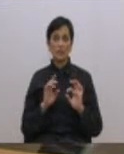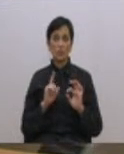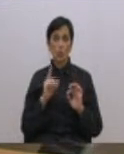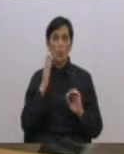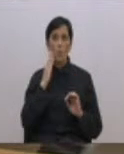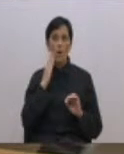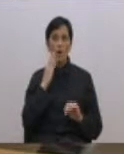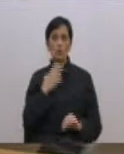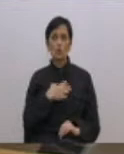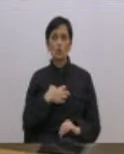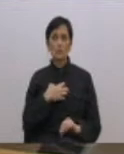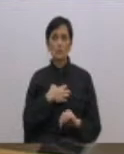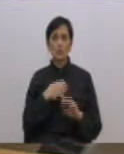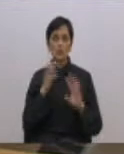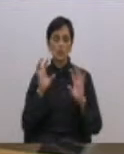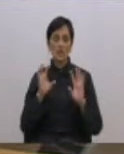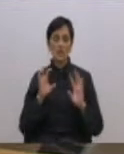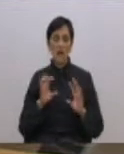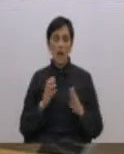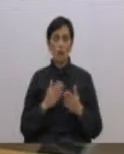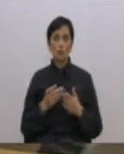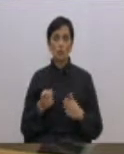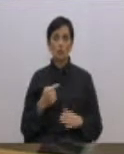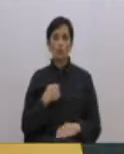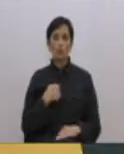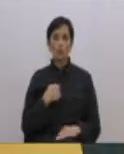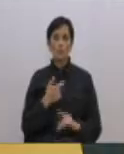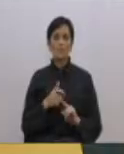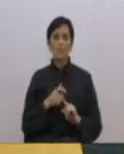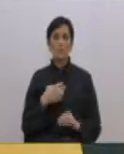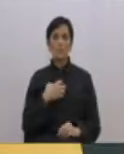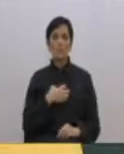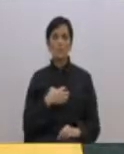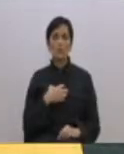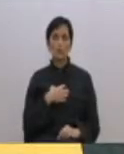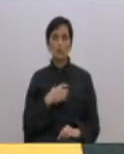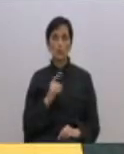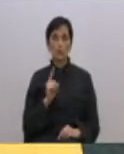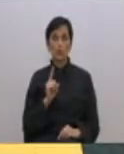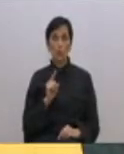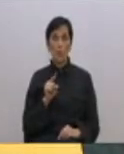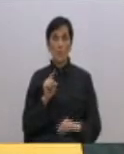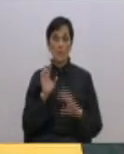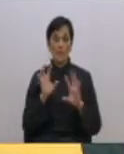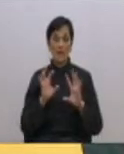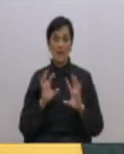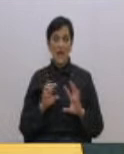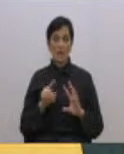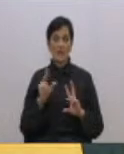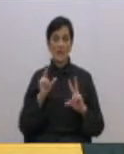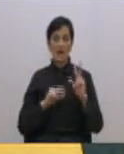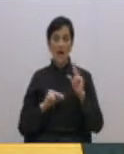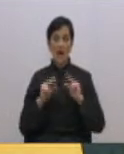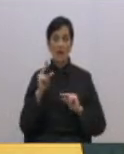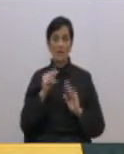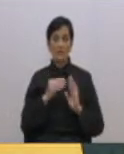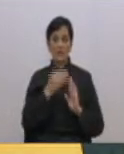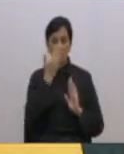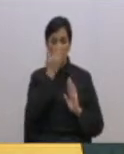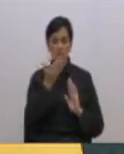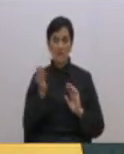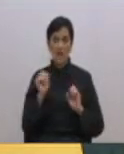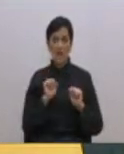მართლაც მნიშვნელოვანი კანონია და ძალიან მნიშვნელოვანია ესეც, რომ ამ კანონში გათვალისწინებულია სახალხო